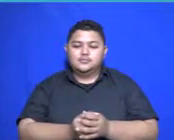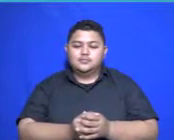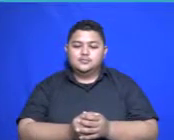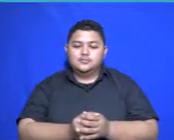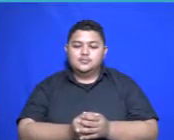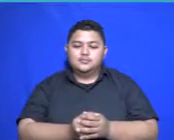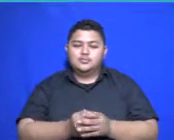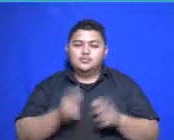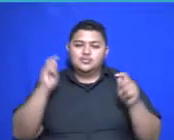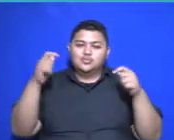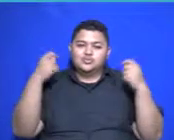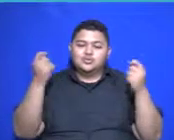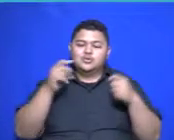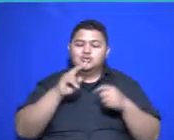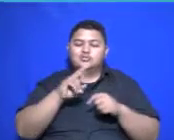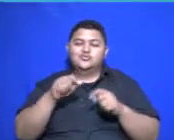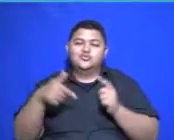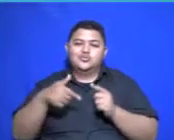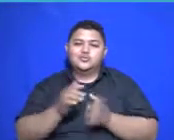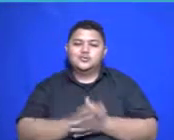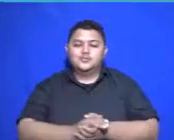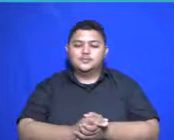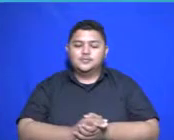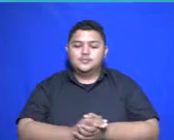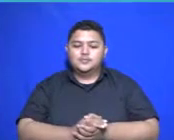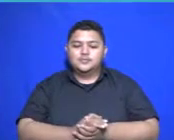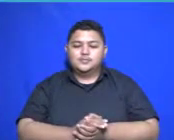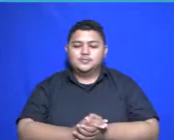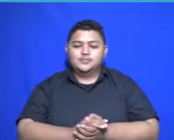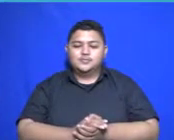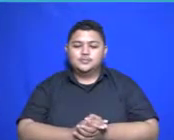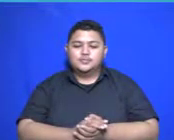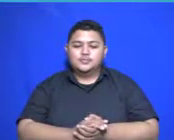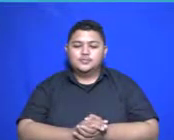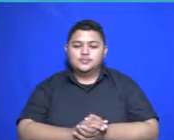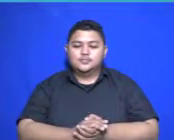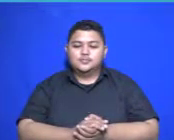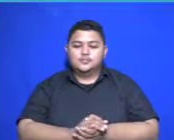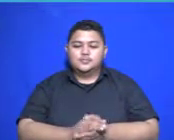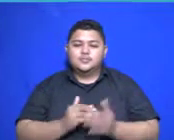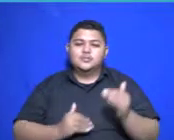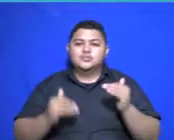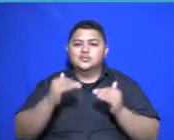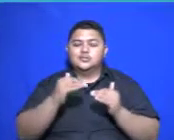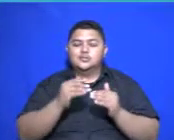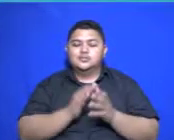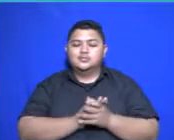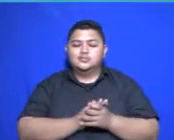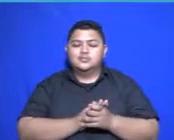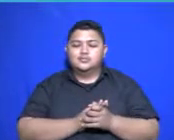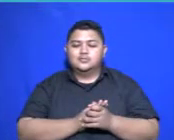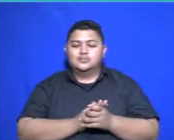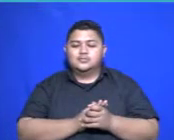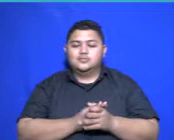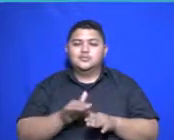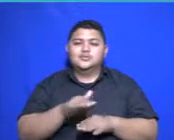Arts Festival 2017 yang ini meningkatkan branding Indonesia lewat serangkaian